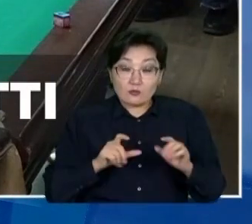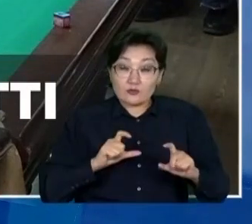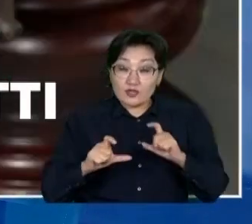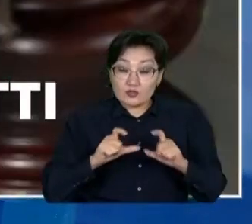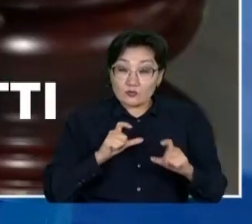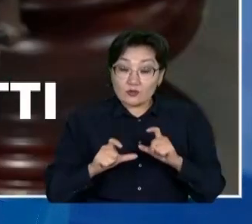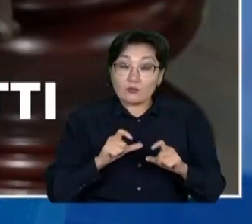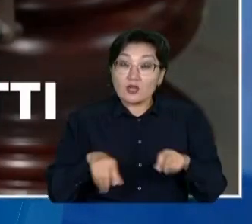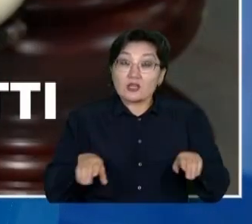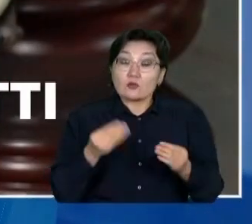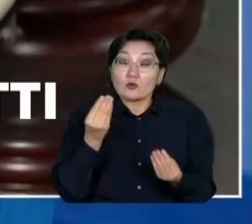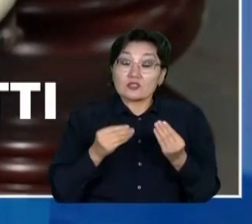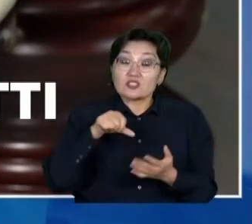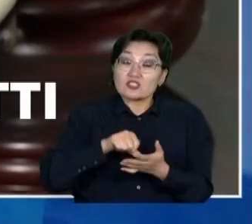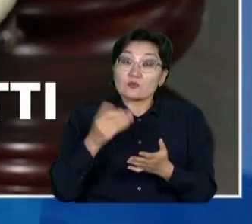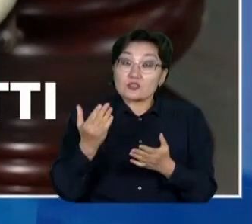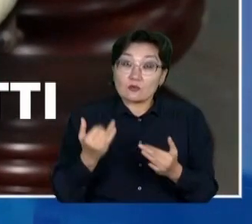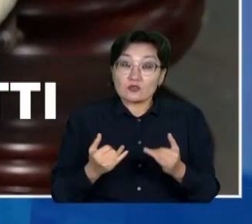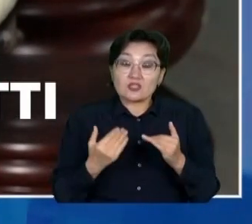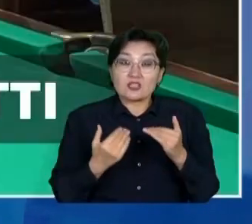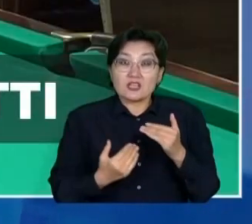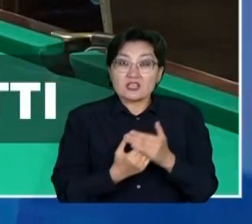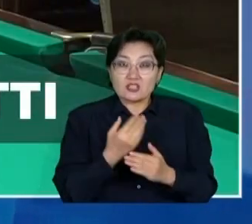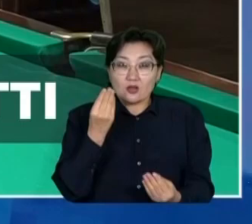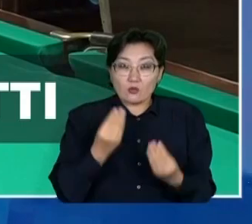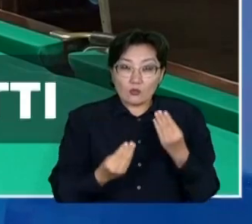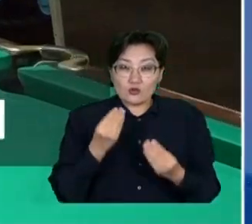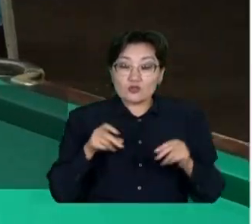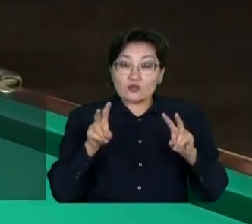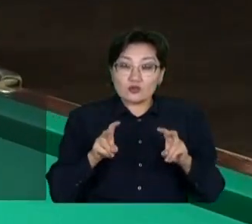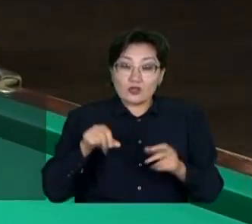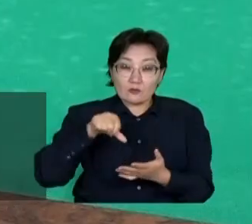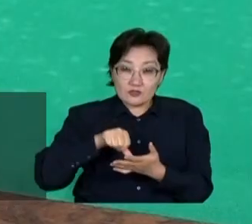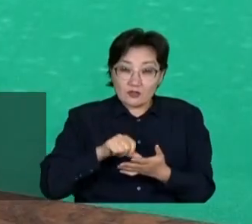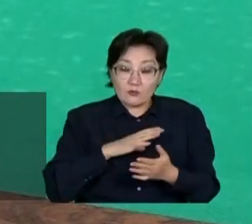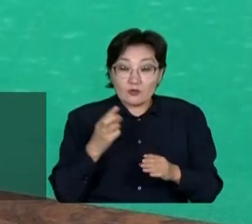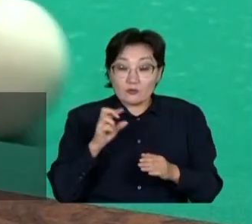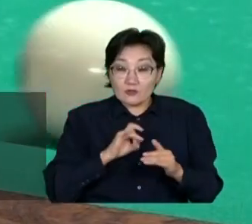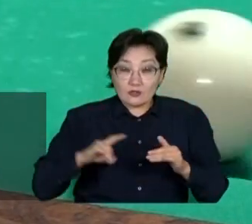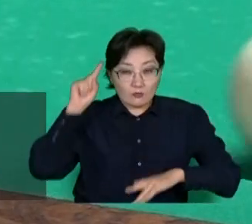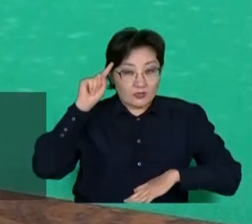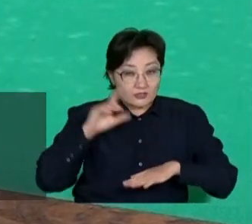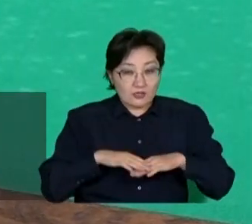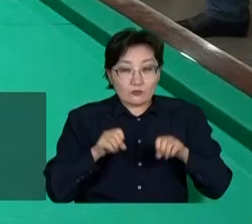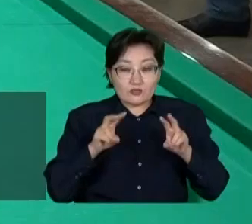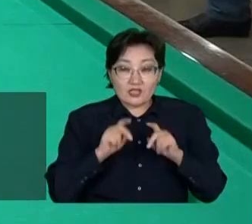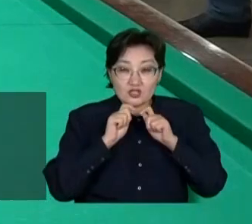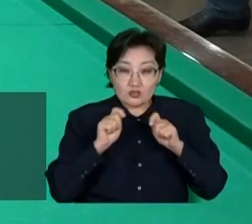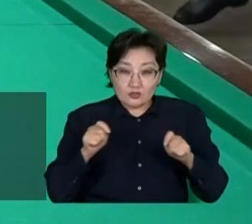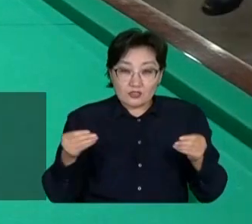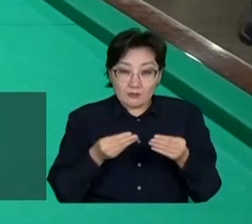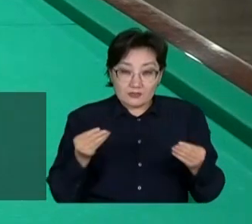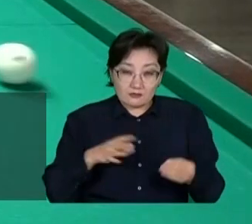тоғызқұмалақ сынды ойындарда бақсынап жүрген олар бүгін жаңа ойын түрінен сынға түсті. Үздік атанғандарға Бостандық ауданы әкімінің арнайы жүлдесі